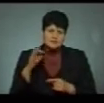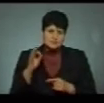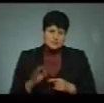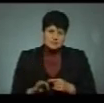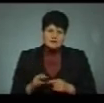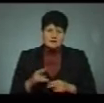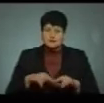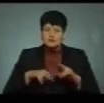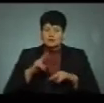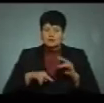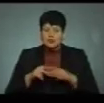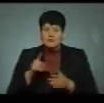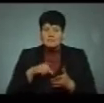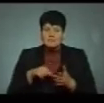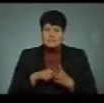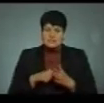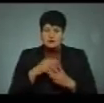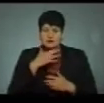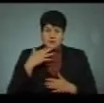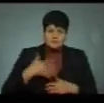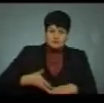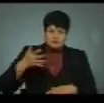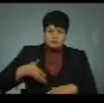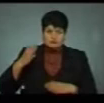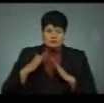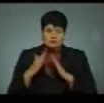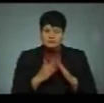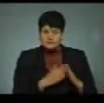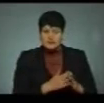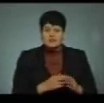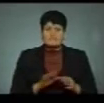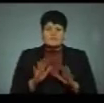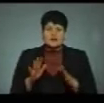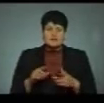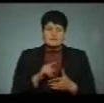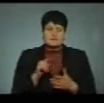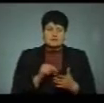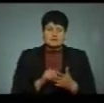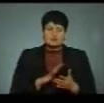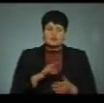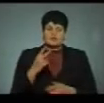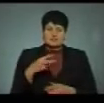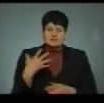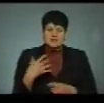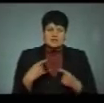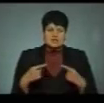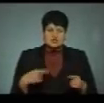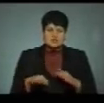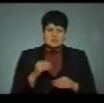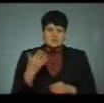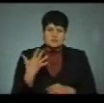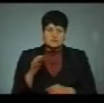хаотичну забудову міста багатоповерхівками – 22%. Варіантів відповіді на це питання було 25, інші обрали